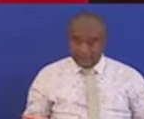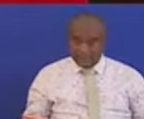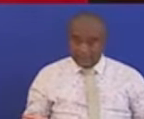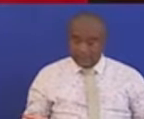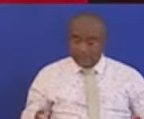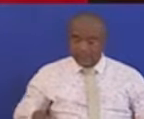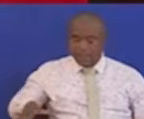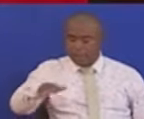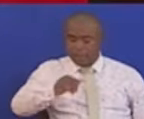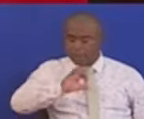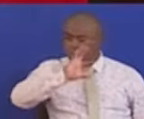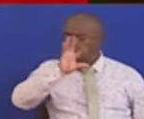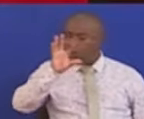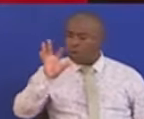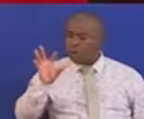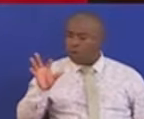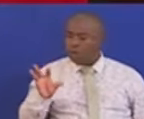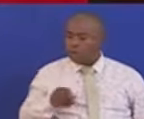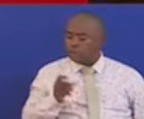nikumaroro